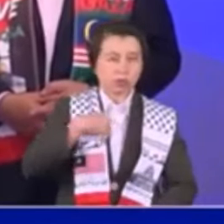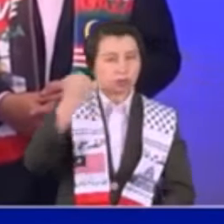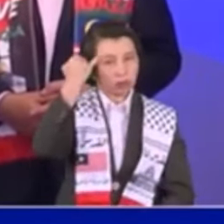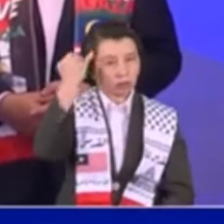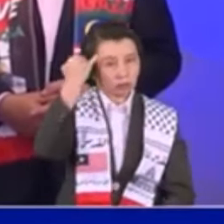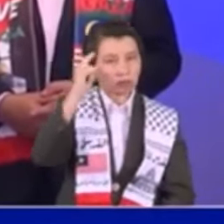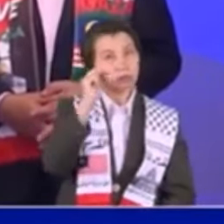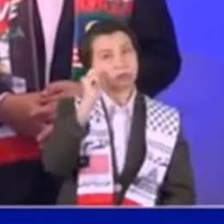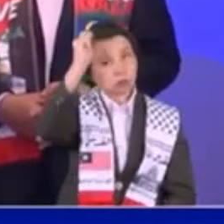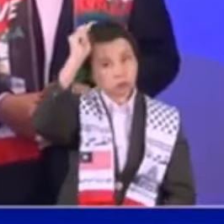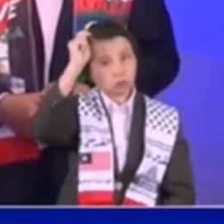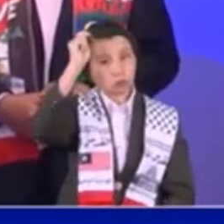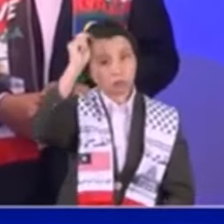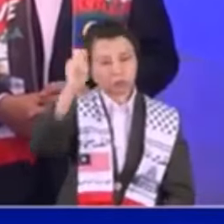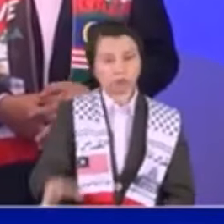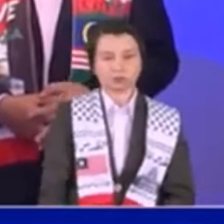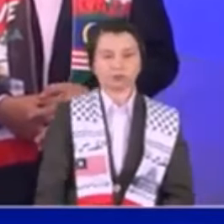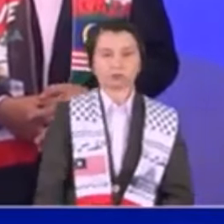dalam jabatan.